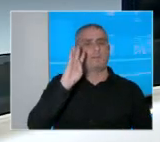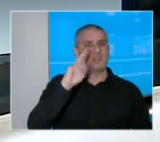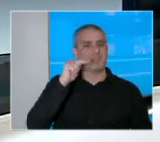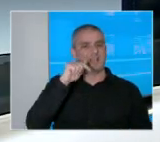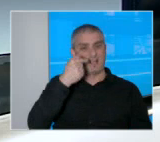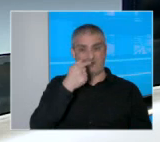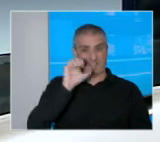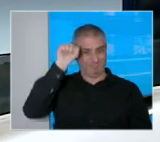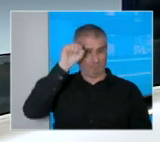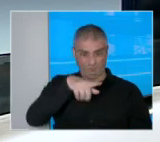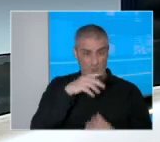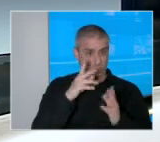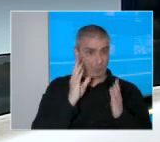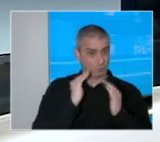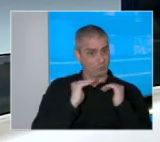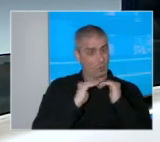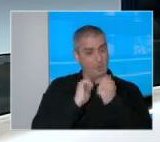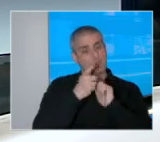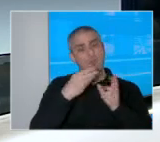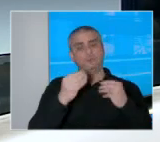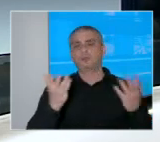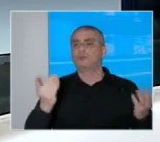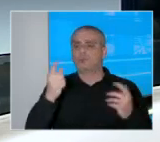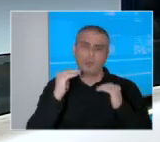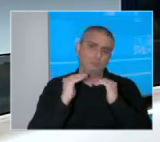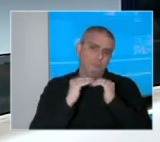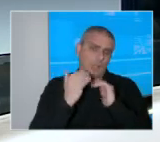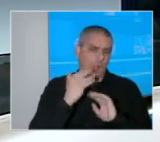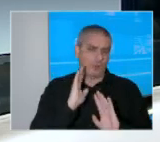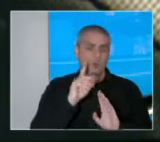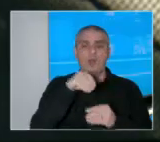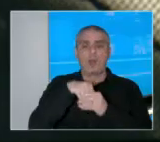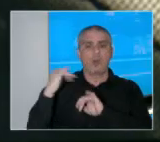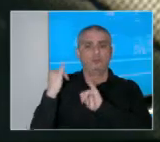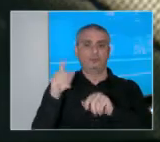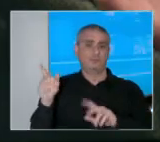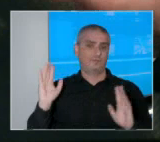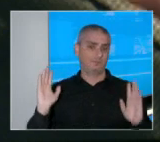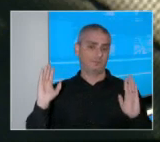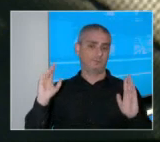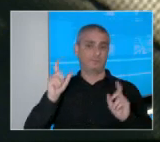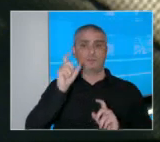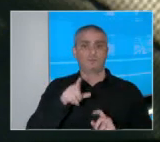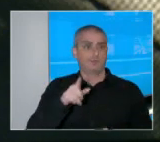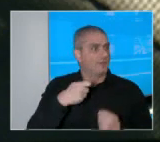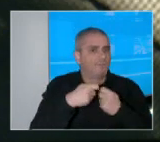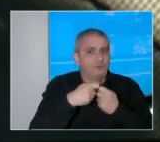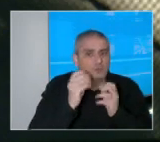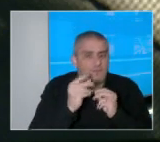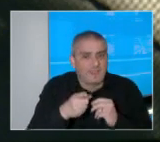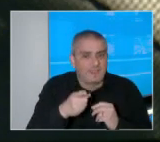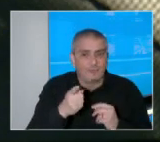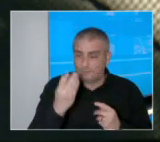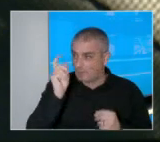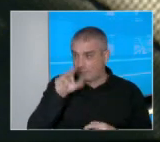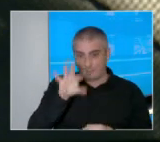ראוי לכתחילה, או שזו פשרה? כל מועמד הוא ראוי לכתחילה לקולות שהוא מביא איתו. זאת אומרת, בן אדם יבחר... תשותפות איתכם. בן אדם